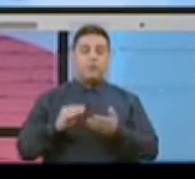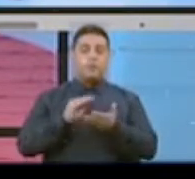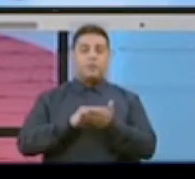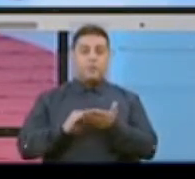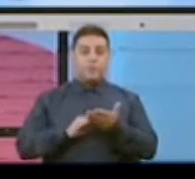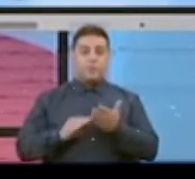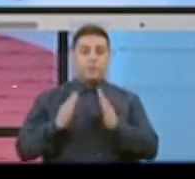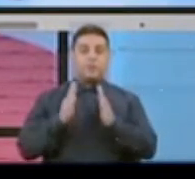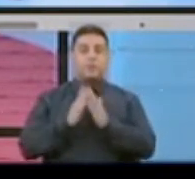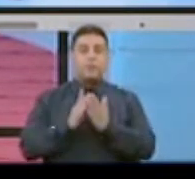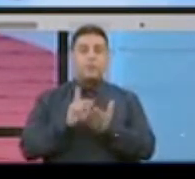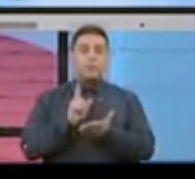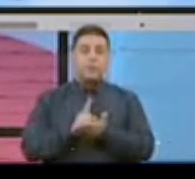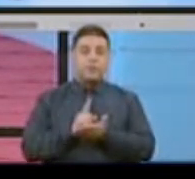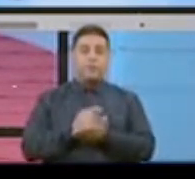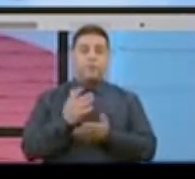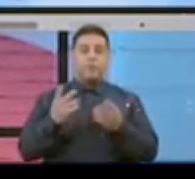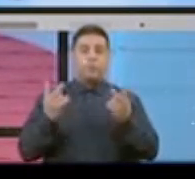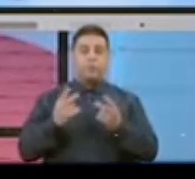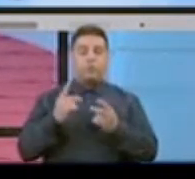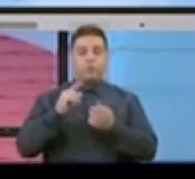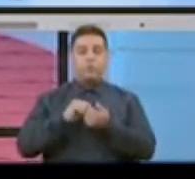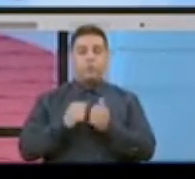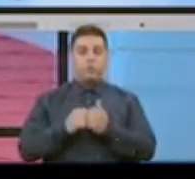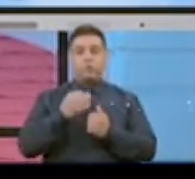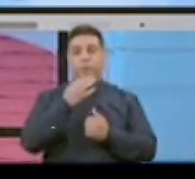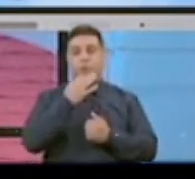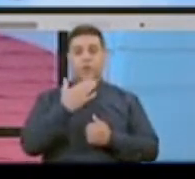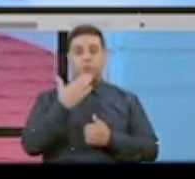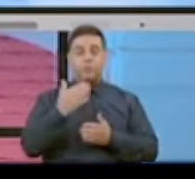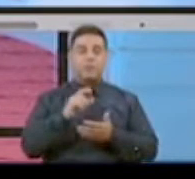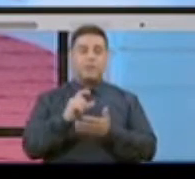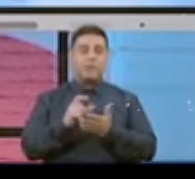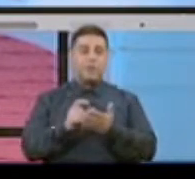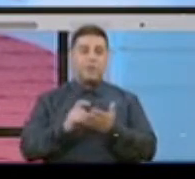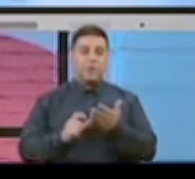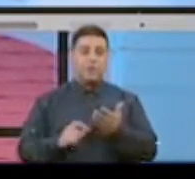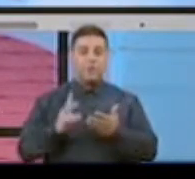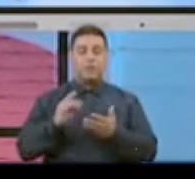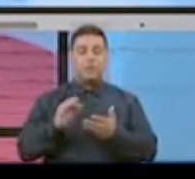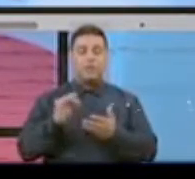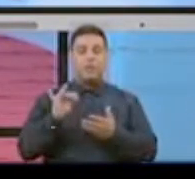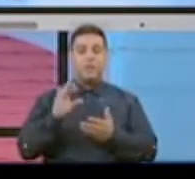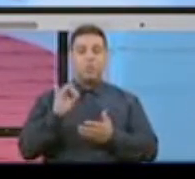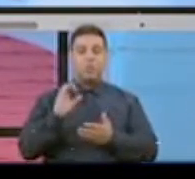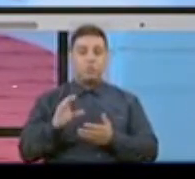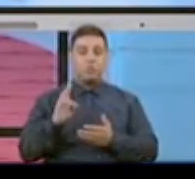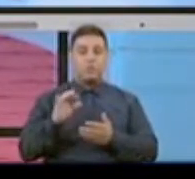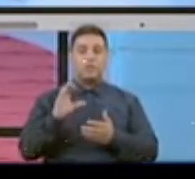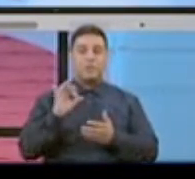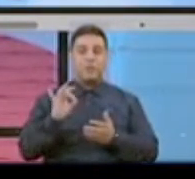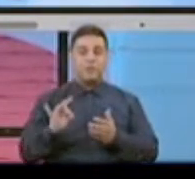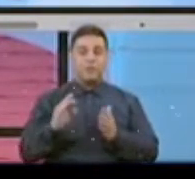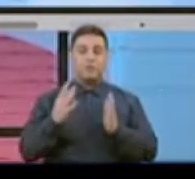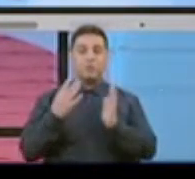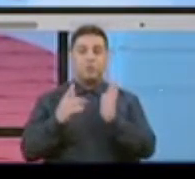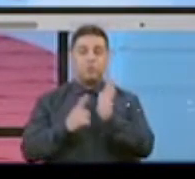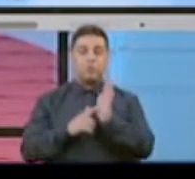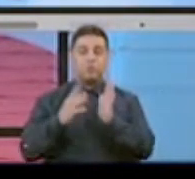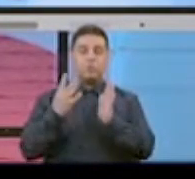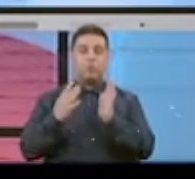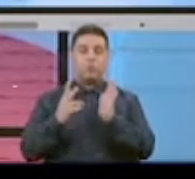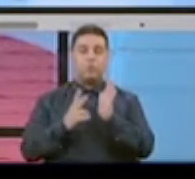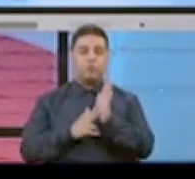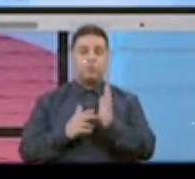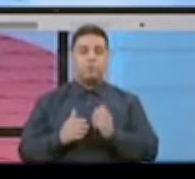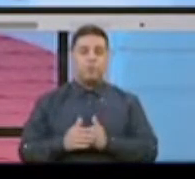Запишите домашнее задание. Вам нужно выучить понравившееся стихотворение наизусть на страницах 47 или на